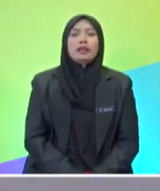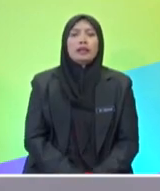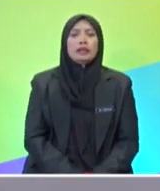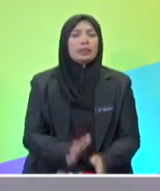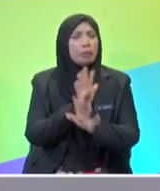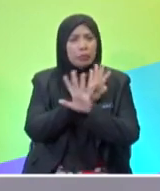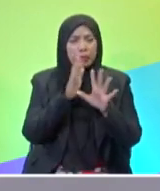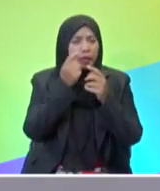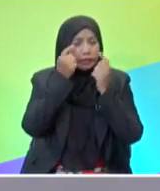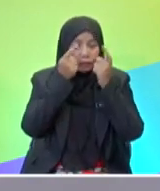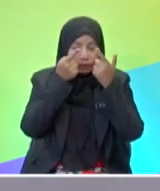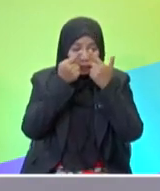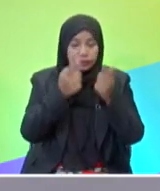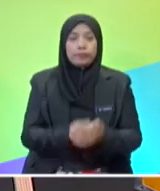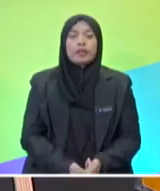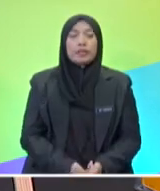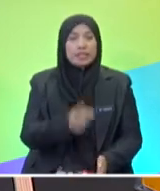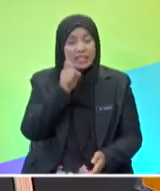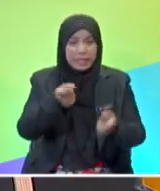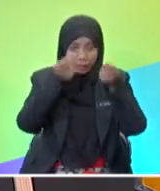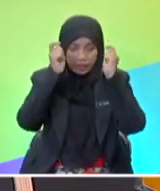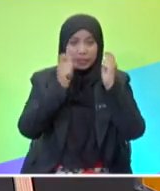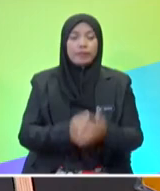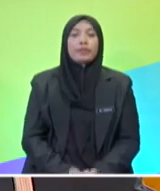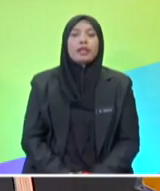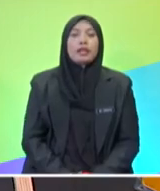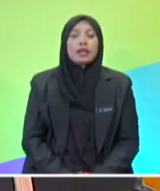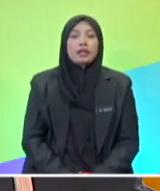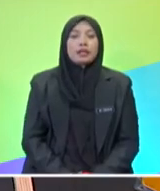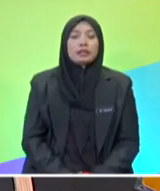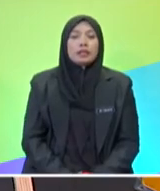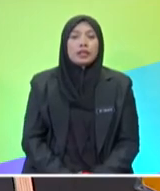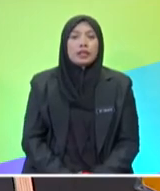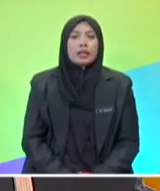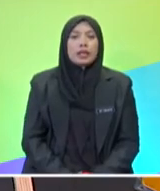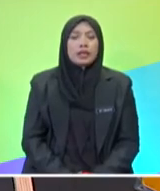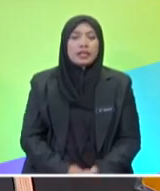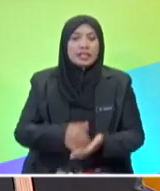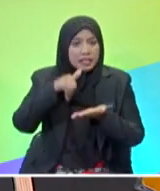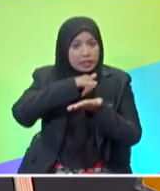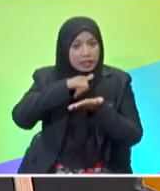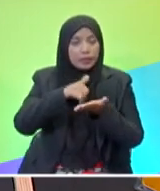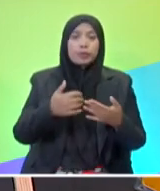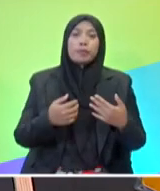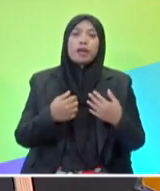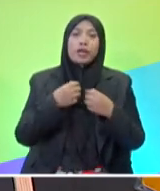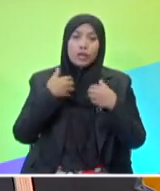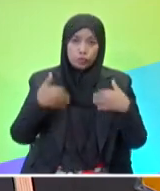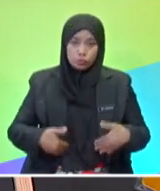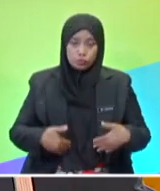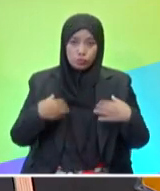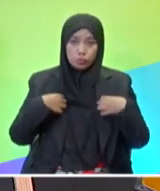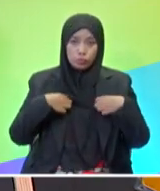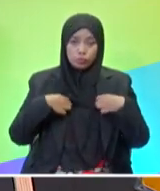sekolah. Tak boleh. Kita kena mandi. Okey, lepas tu tadi Syafiqah kata gosok selekan baju kan? Betul. Tengok, dia pun pakai